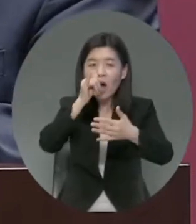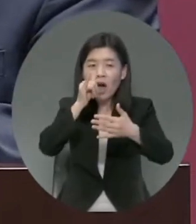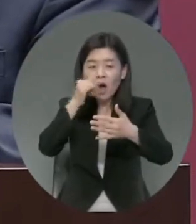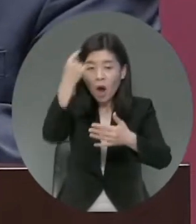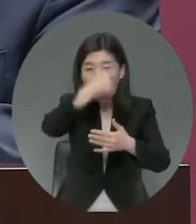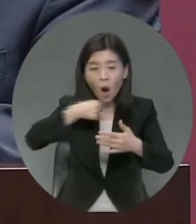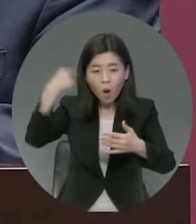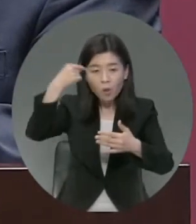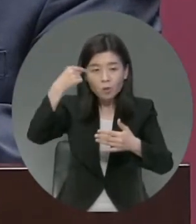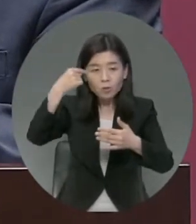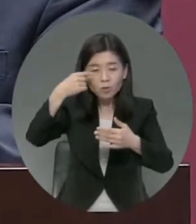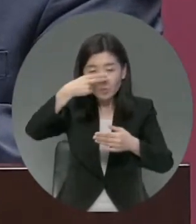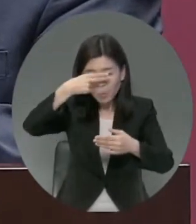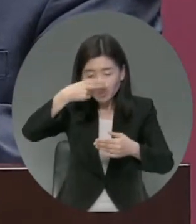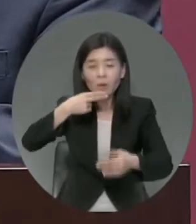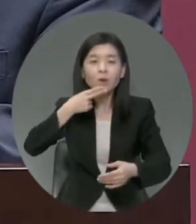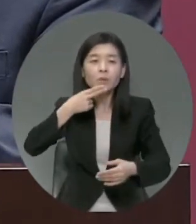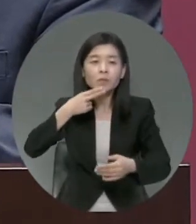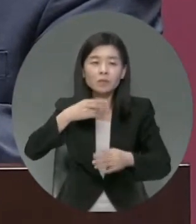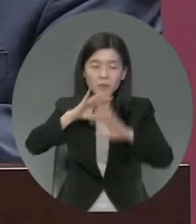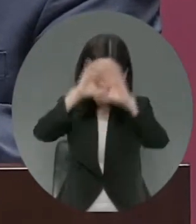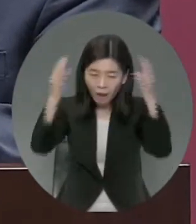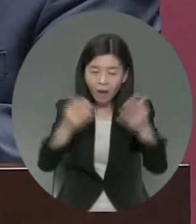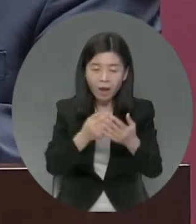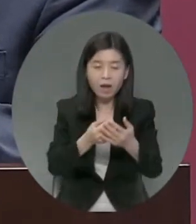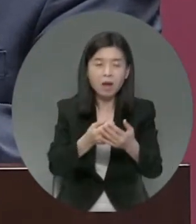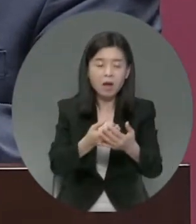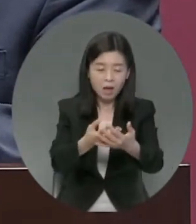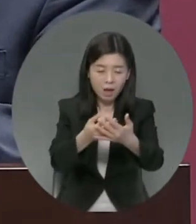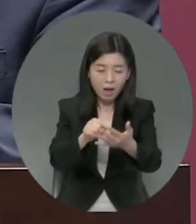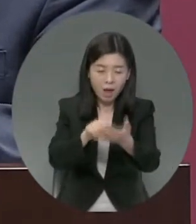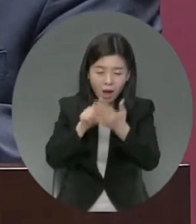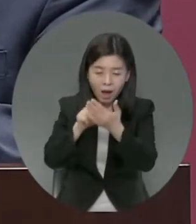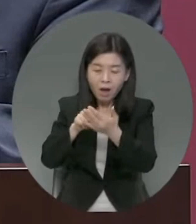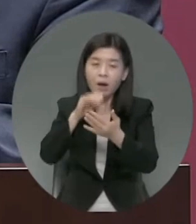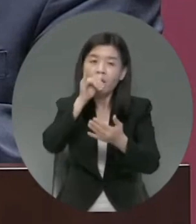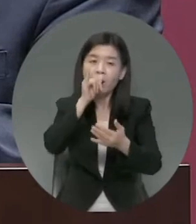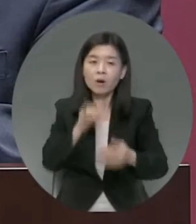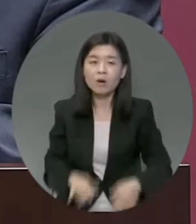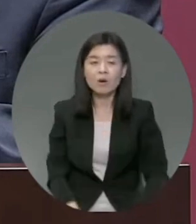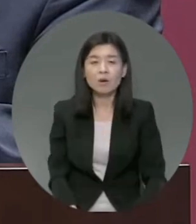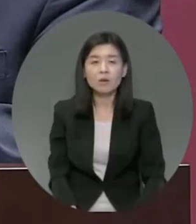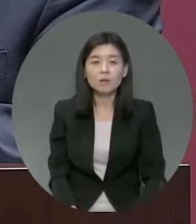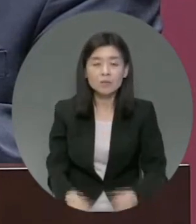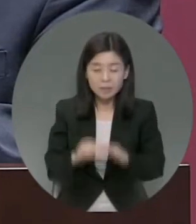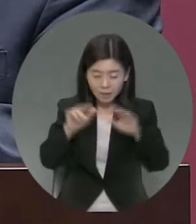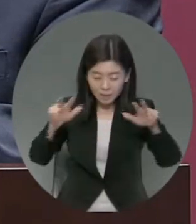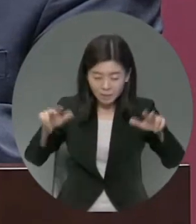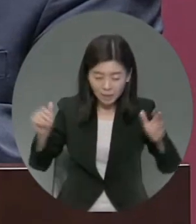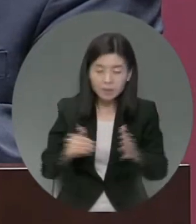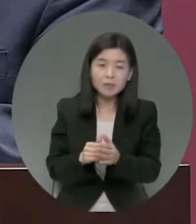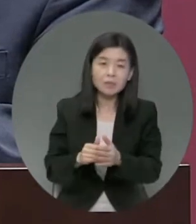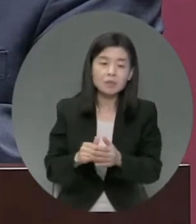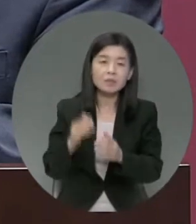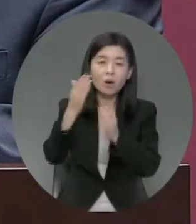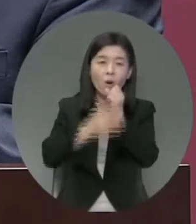모자이크도 안 한 상태에서 그대로 다 나옵니다. 그래서 여태까지 거꾸로 이 공개를 한 게